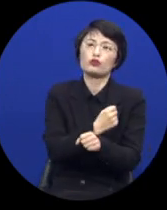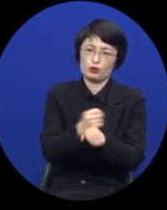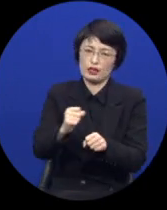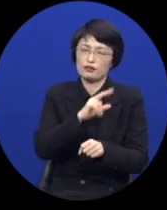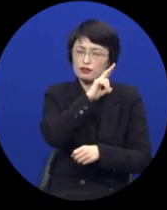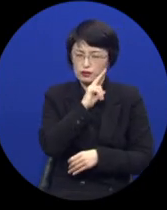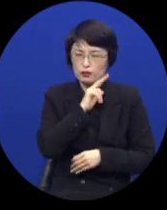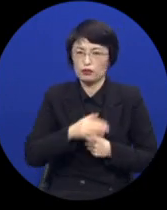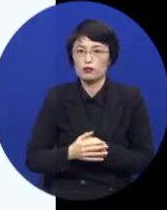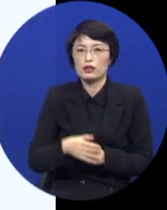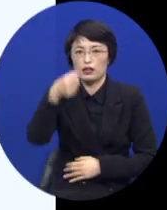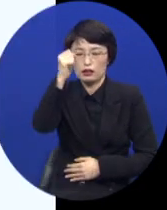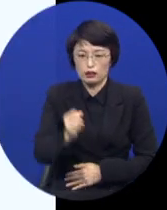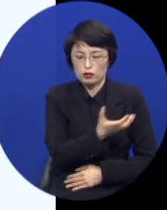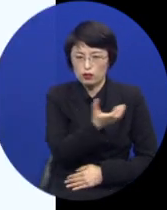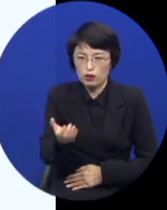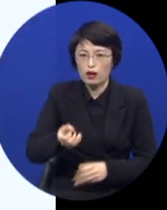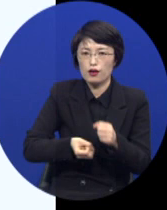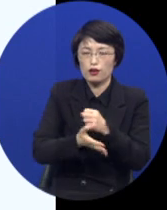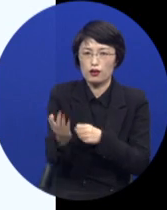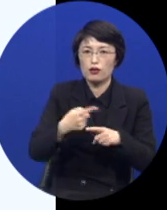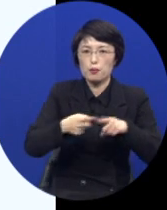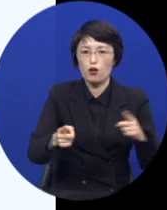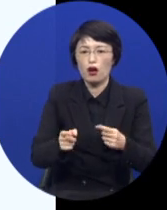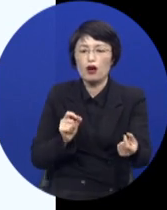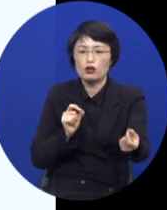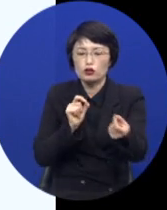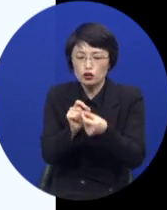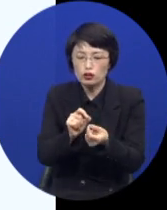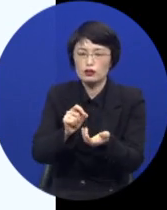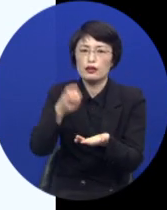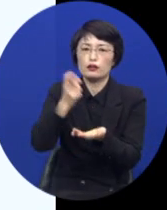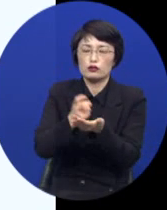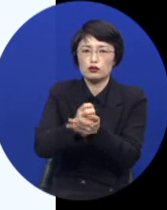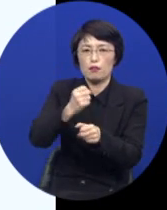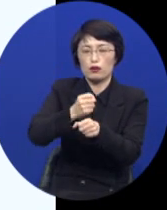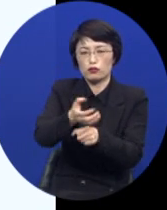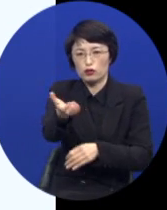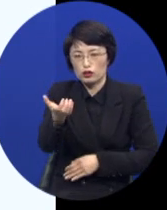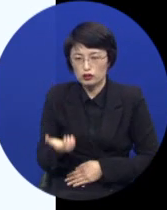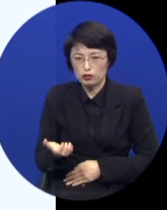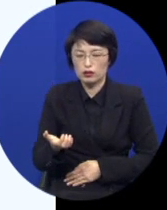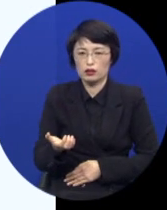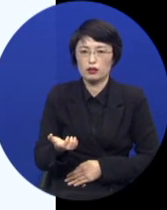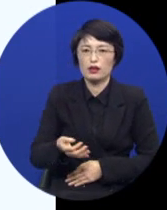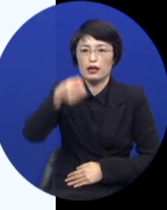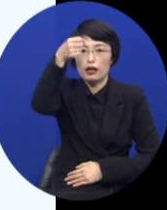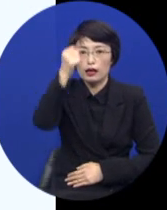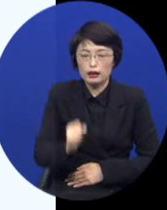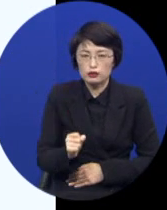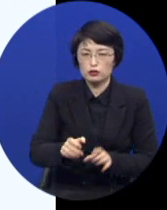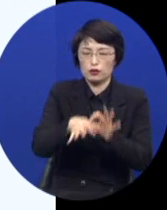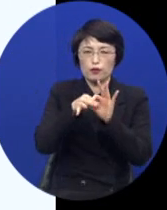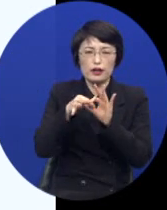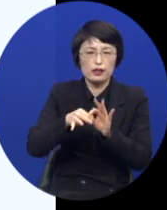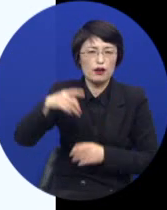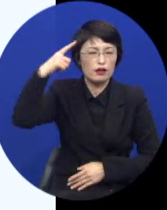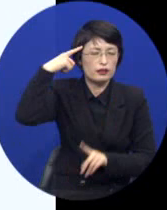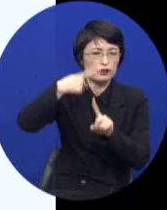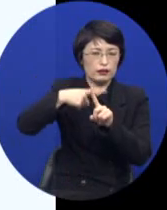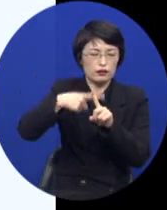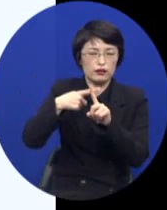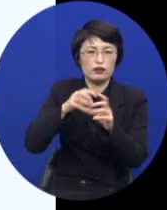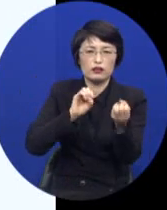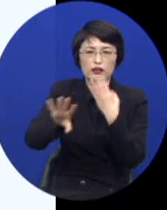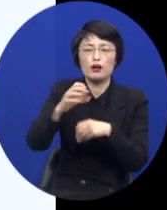앞두고 관련 지침이 만들어지기도 전에 카지노 이전 의 긍정적인 답변을 할 만한 대상을 조직적으로 끌어모아